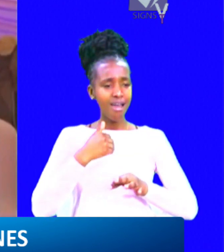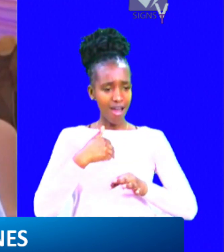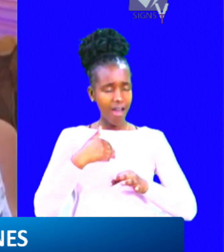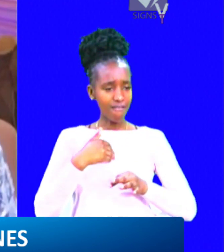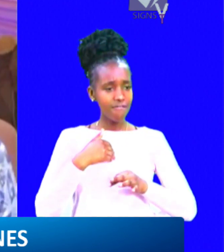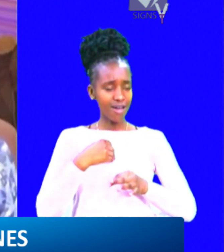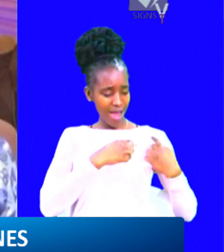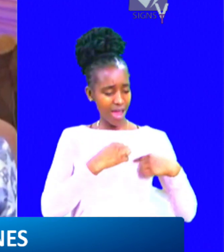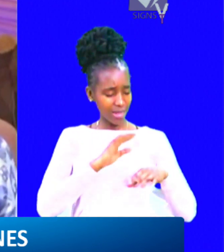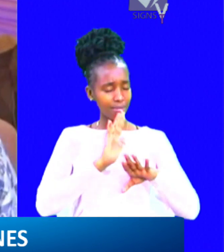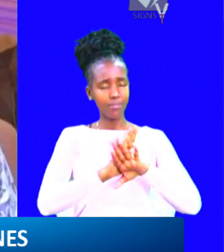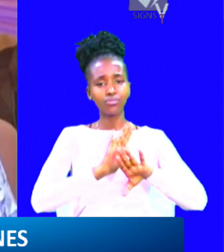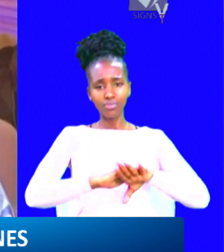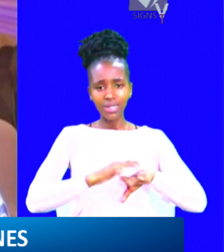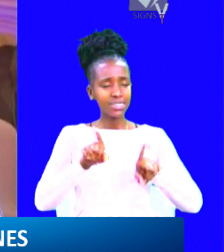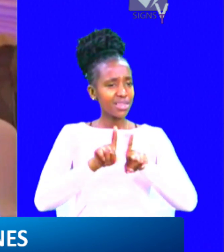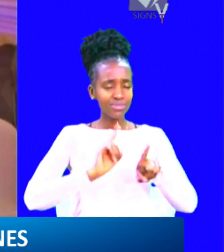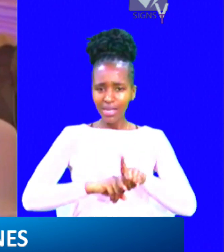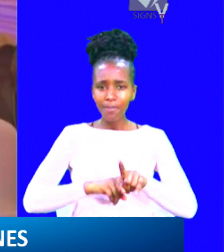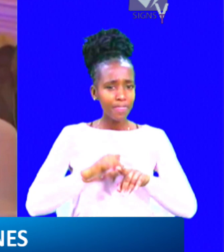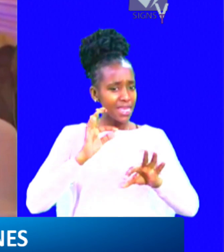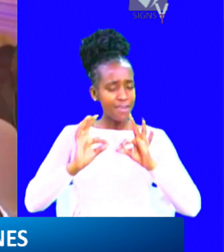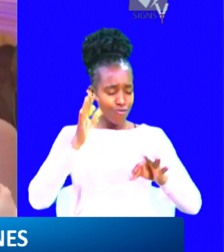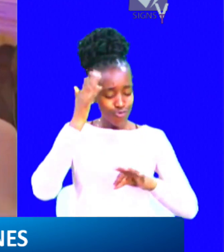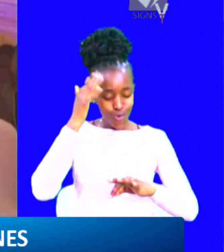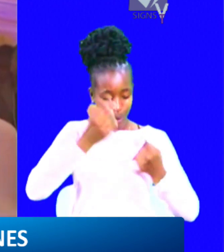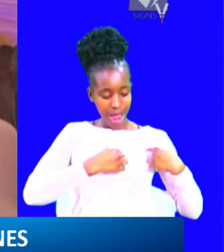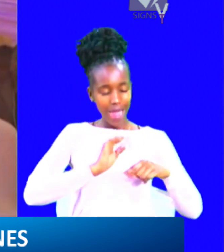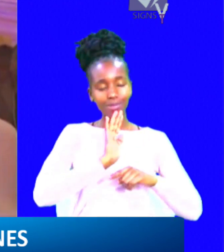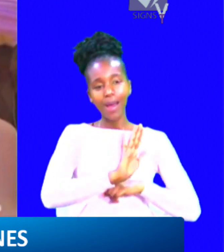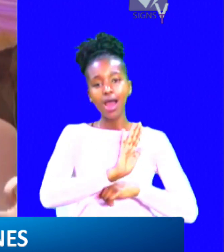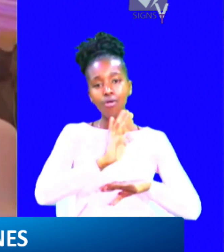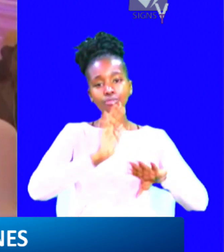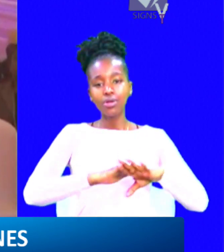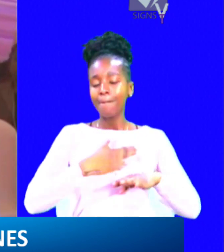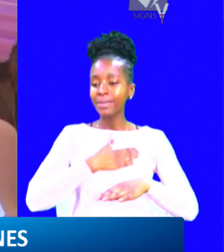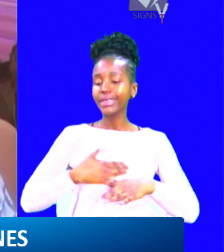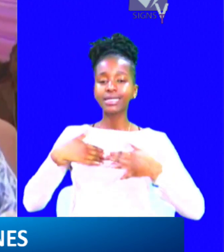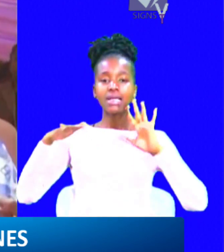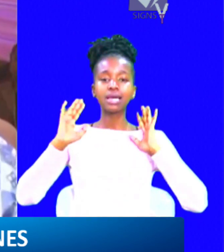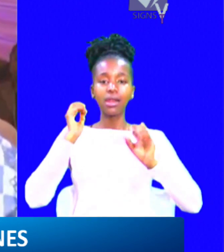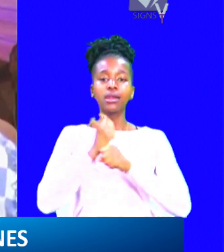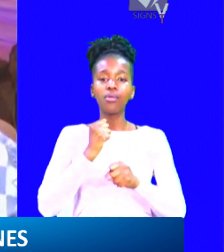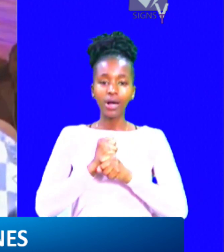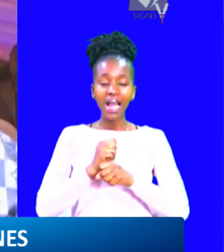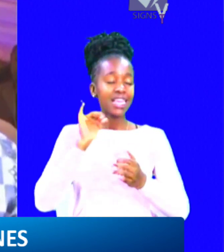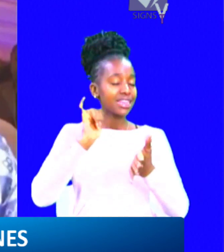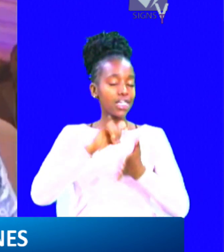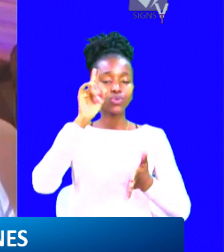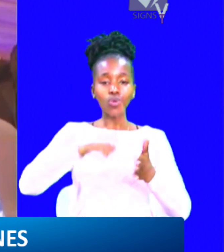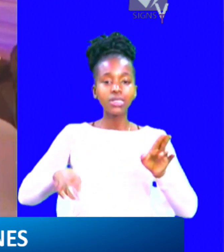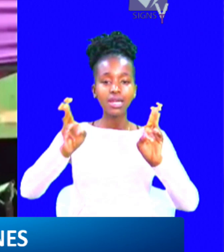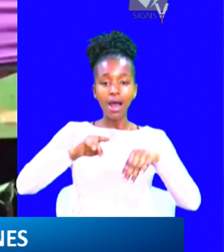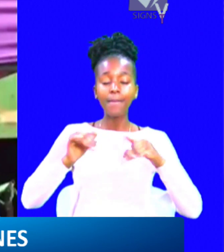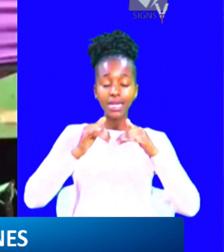kulazimishwa na mtu, kama akona roho ya utu ajiuzulu. That is what they do in democracies, na